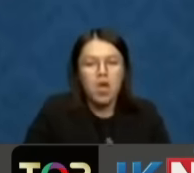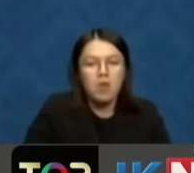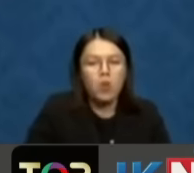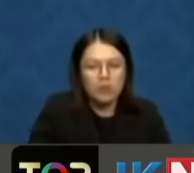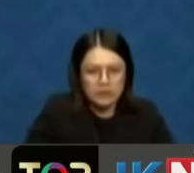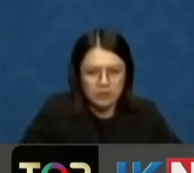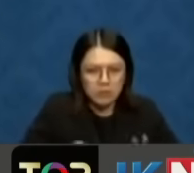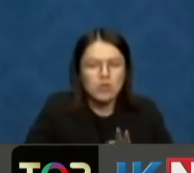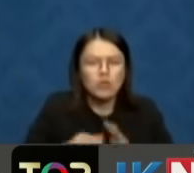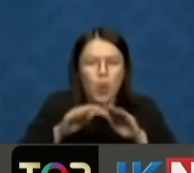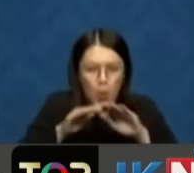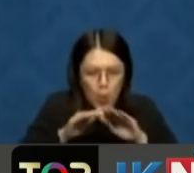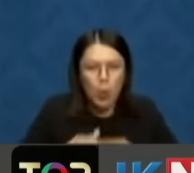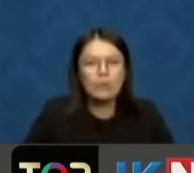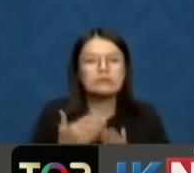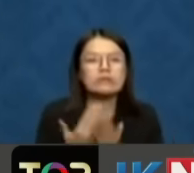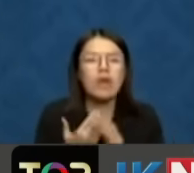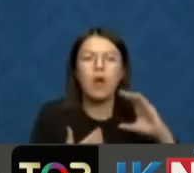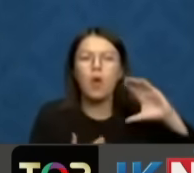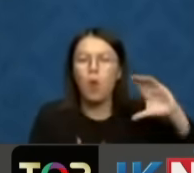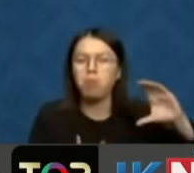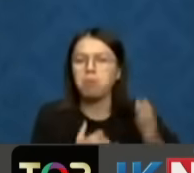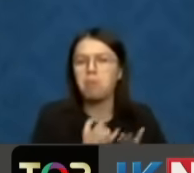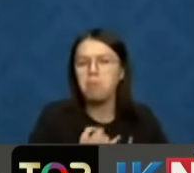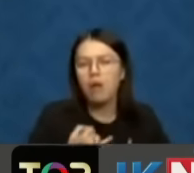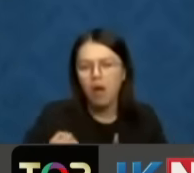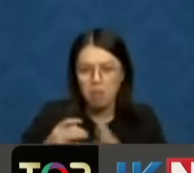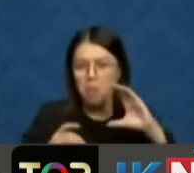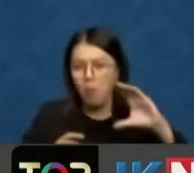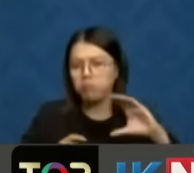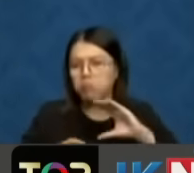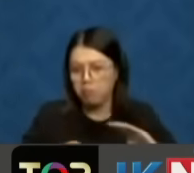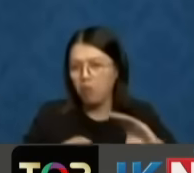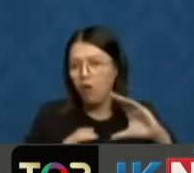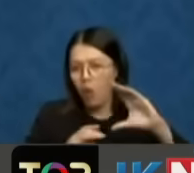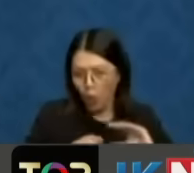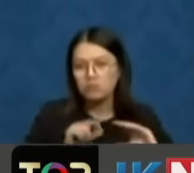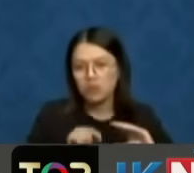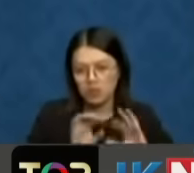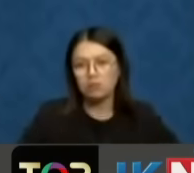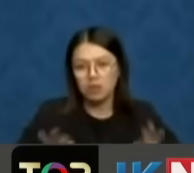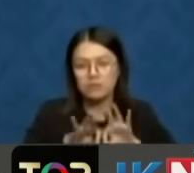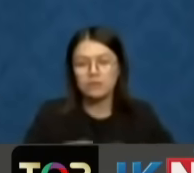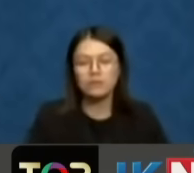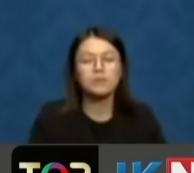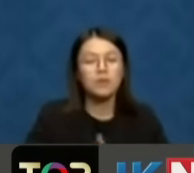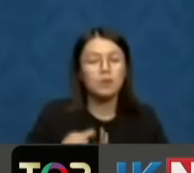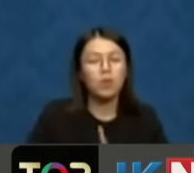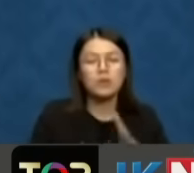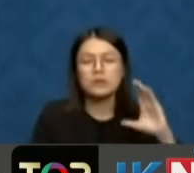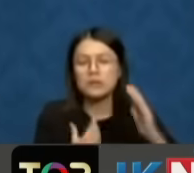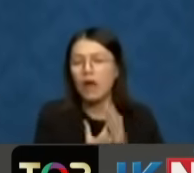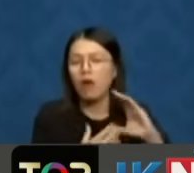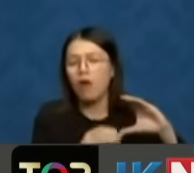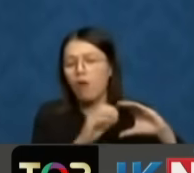อหรือเป็นแพ็กเกจซึ่งเป็นการใช้เทคนิคในการจัดทำงบประมาณที่ไม่ตรงไปตรงมานะเดี๋ยวฟังอาจ